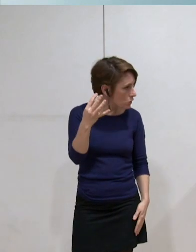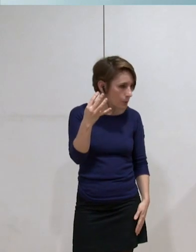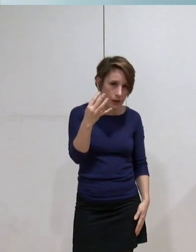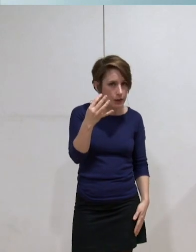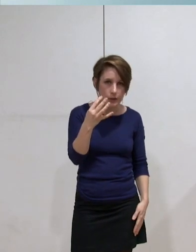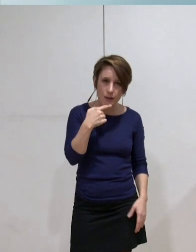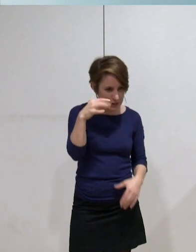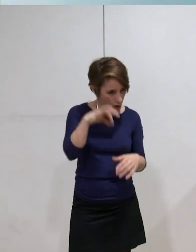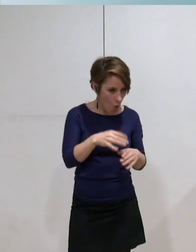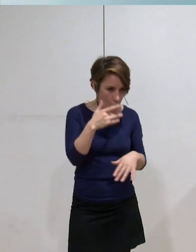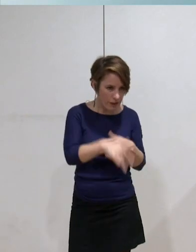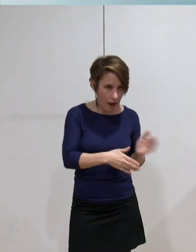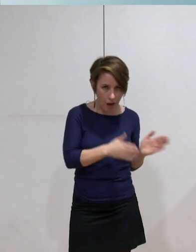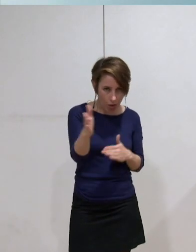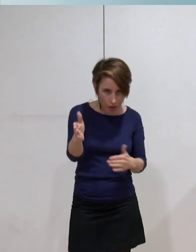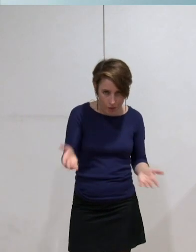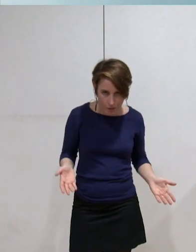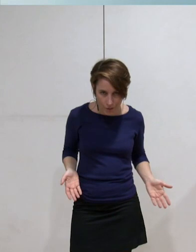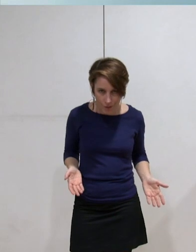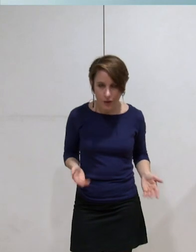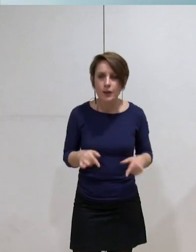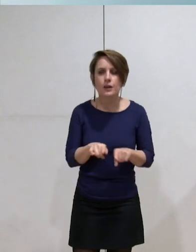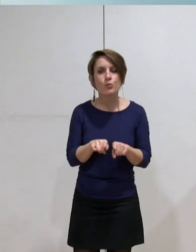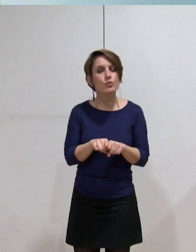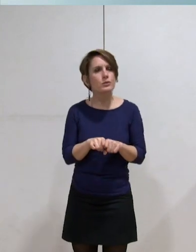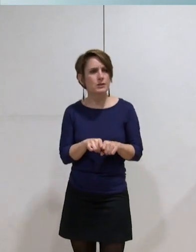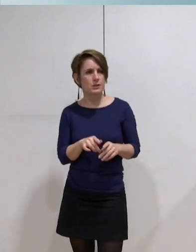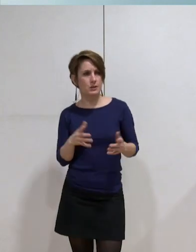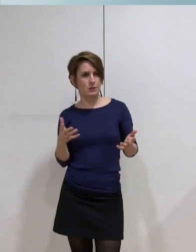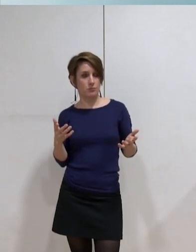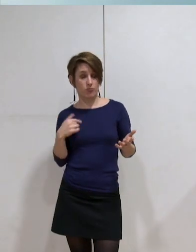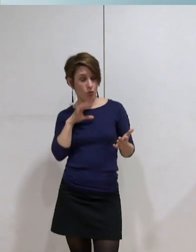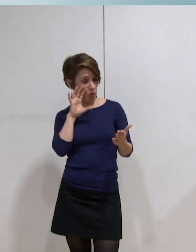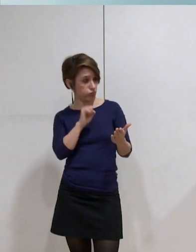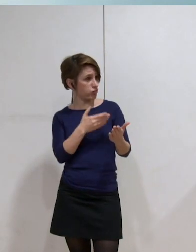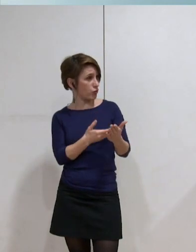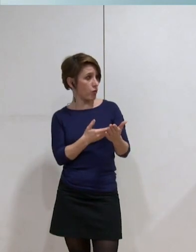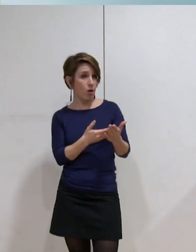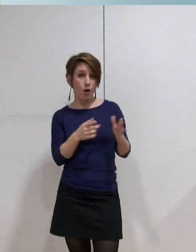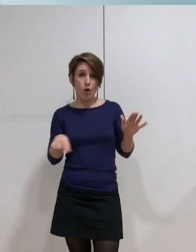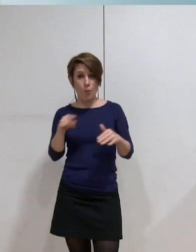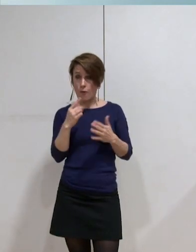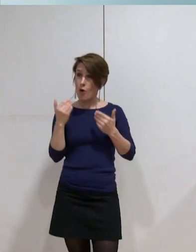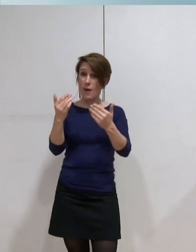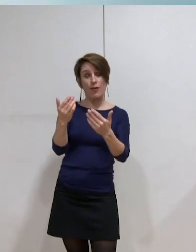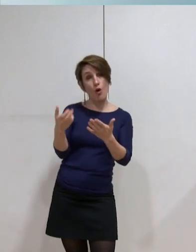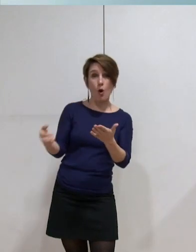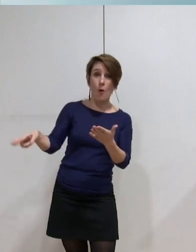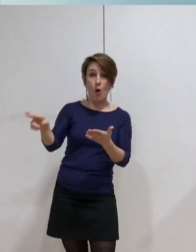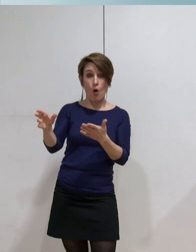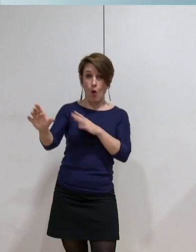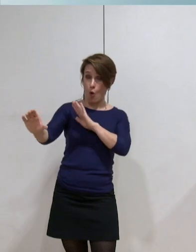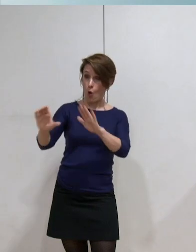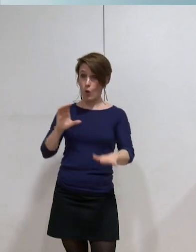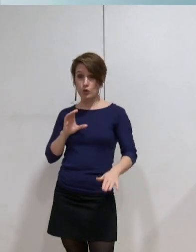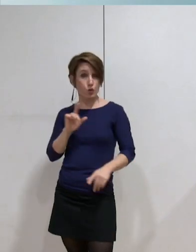cette délibération et par ailleurs je constate que vous nattendez m pas de retour spécifique pour la collectivité donc ce n'est que